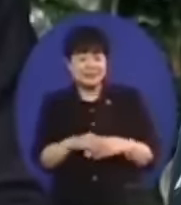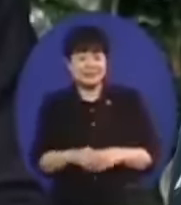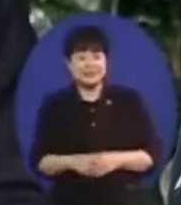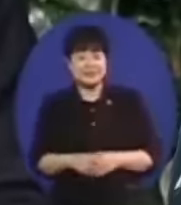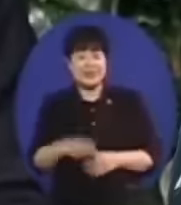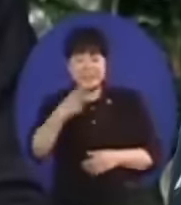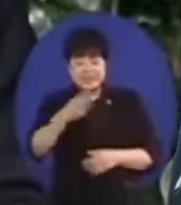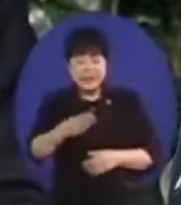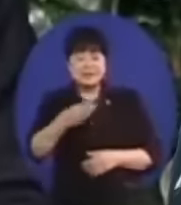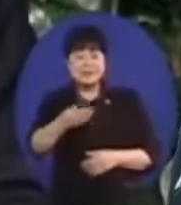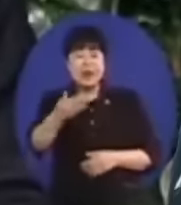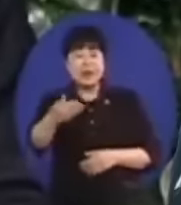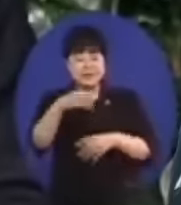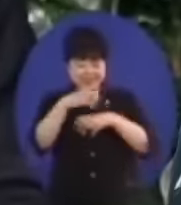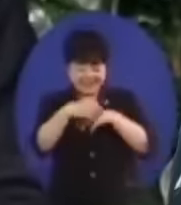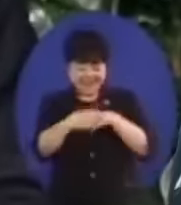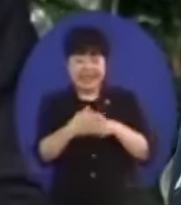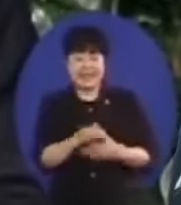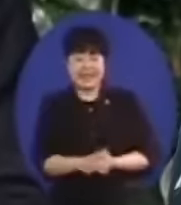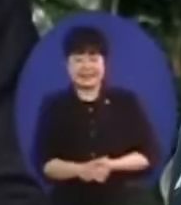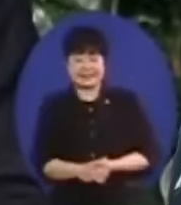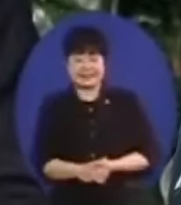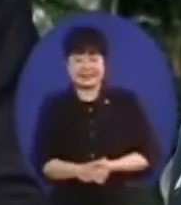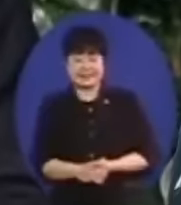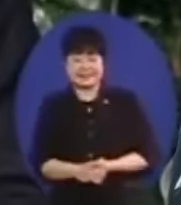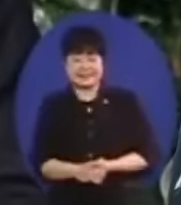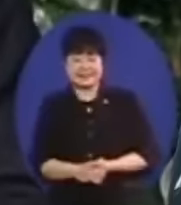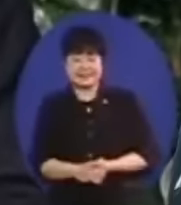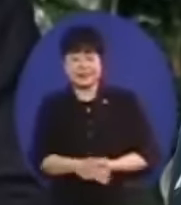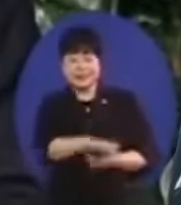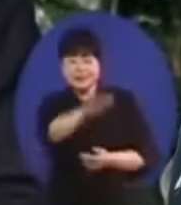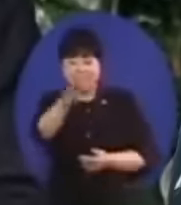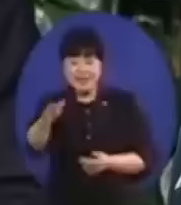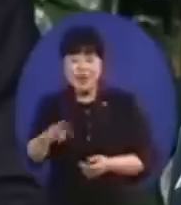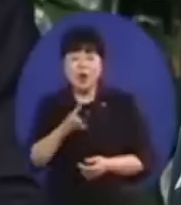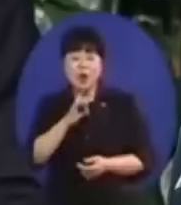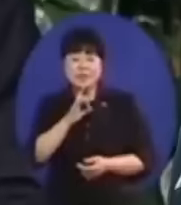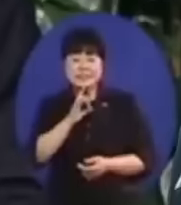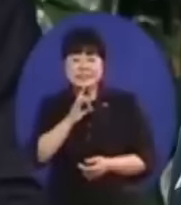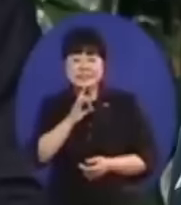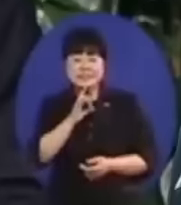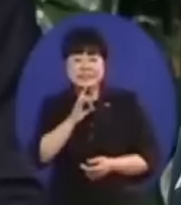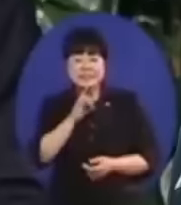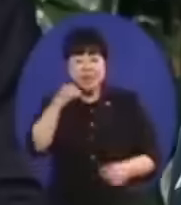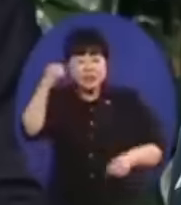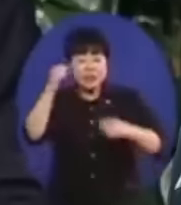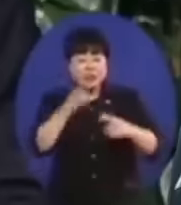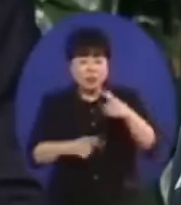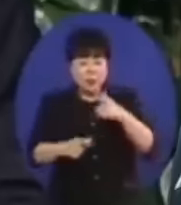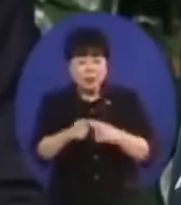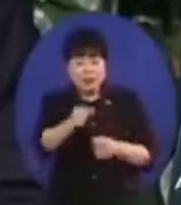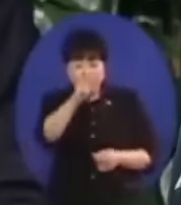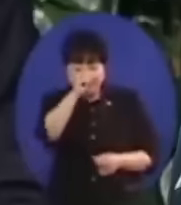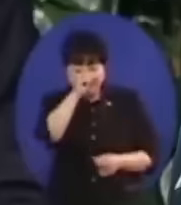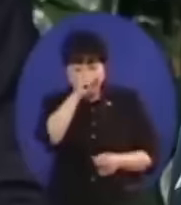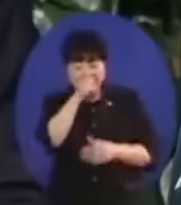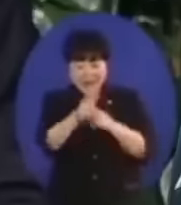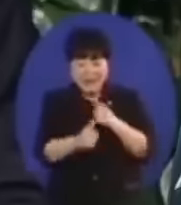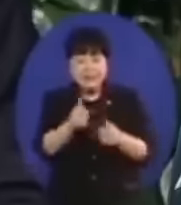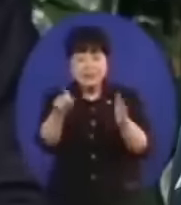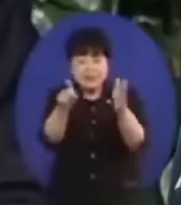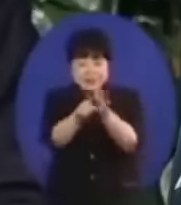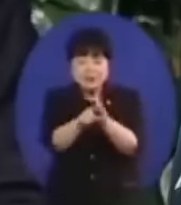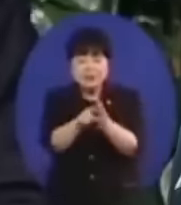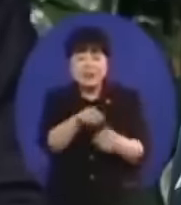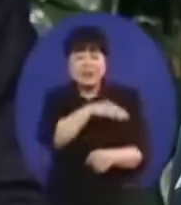3차원의 세계에 속해 있는 것입니다. 우리가 오직 동물들과 다른 것은 우리는 하나님을 믿을